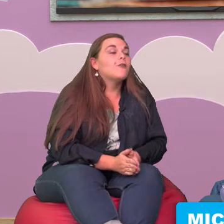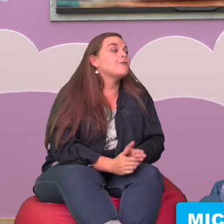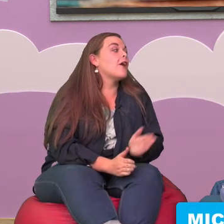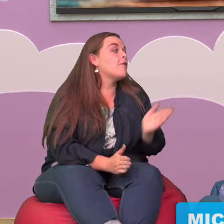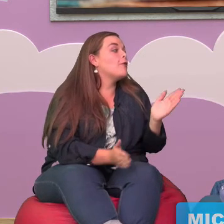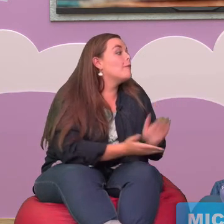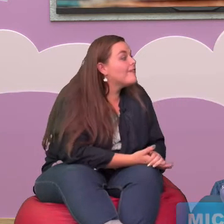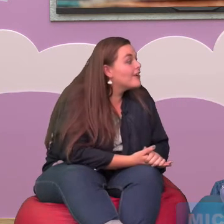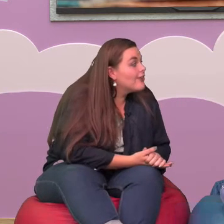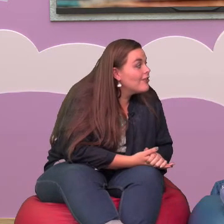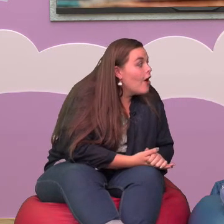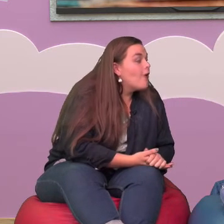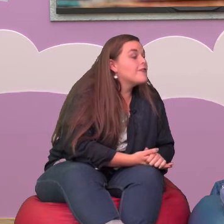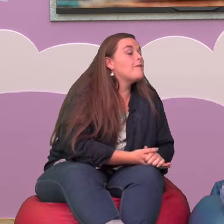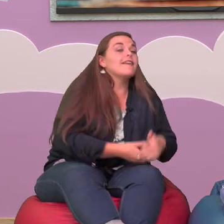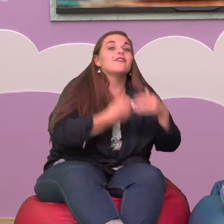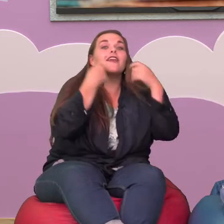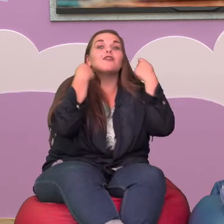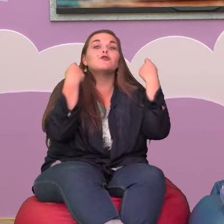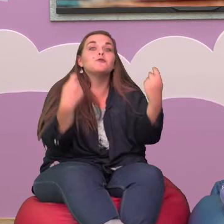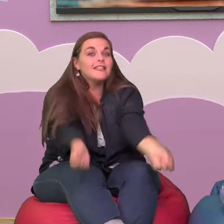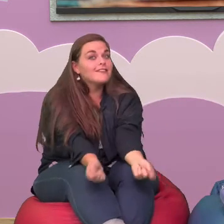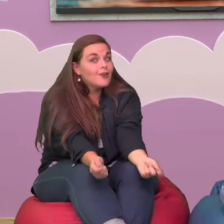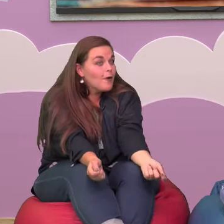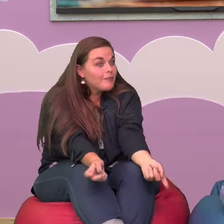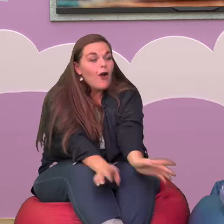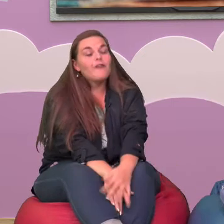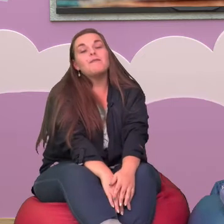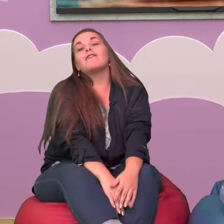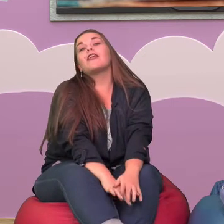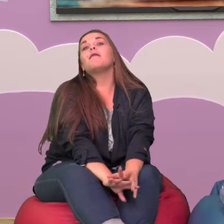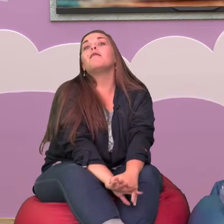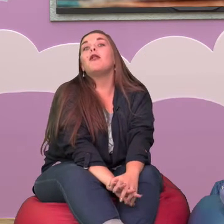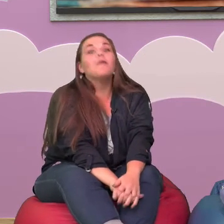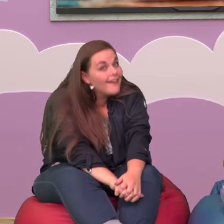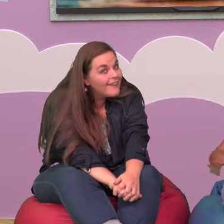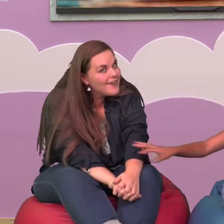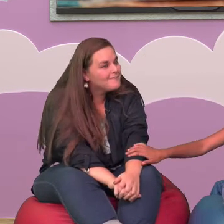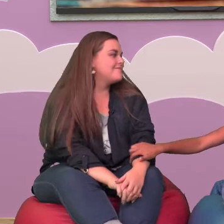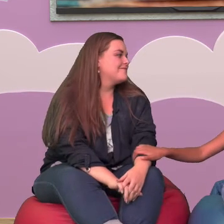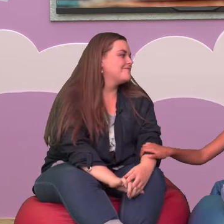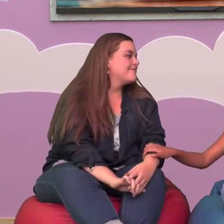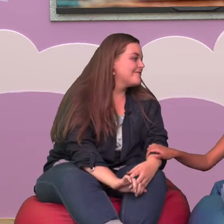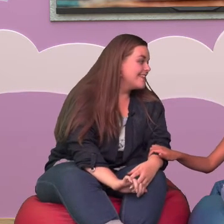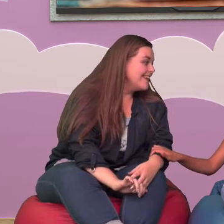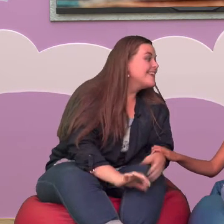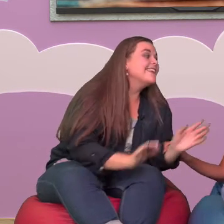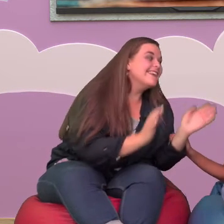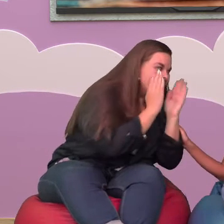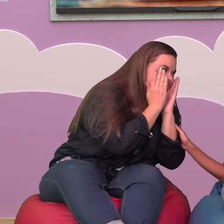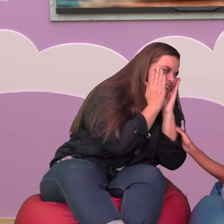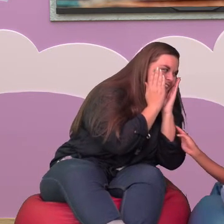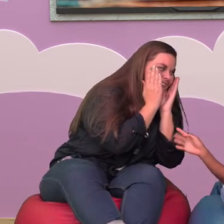veearts of jou blommewinkel of die plekke waar jy jou sweeties gaan koop of die plek waar jy blomme gaan koop. So sweet village.